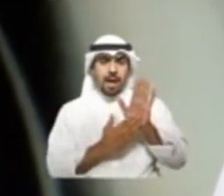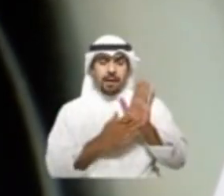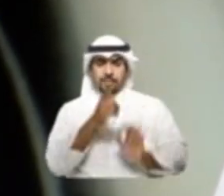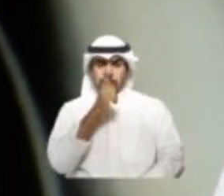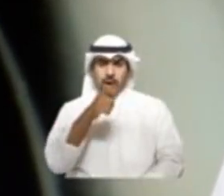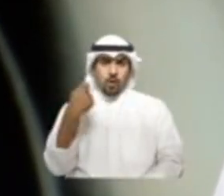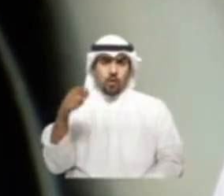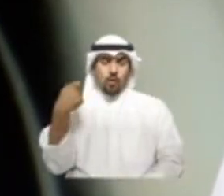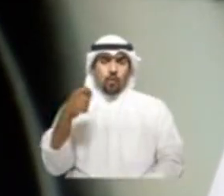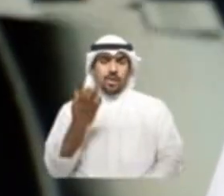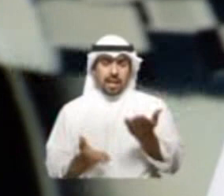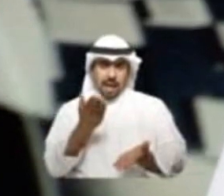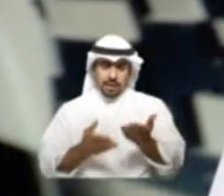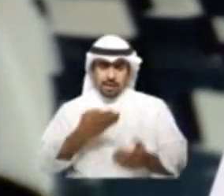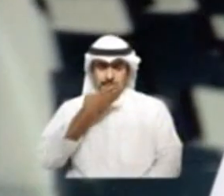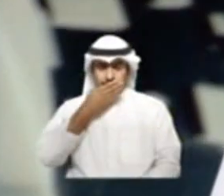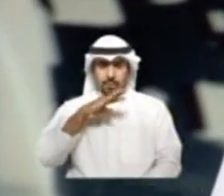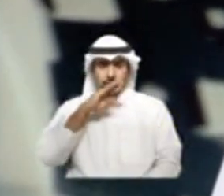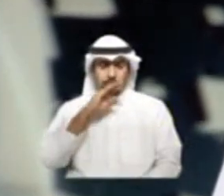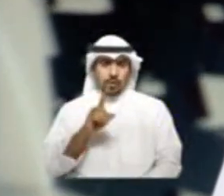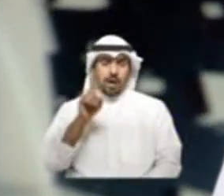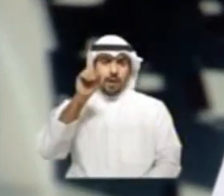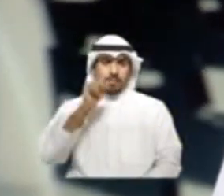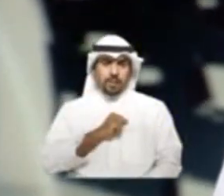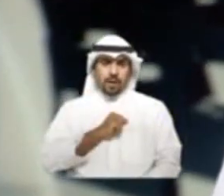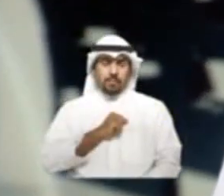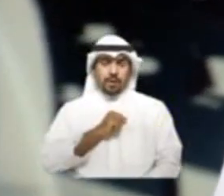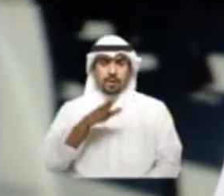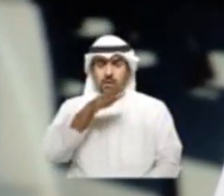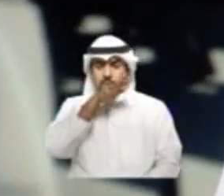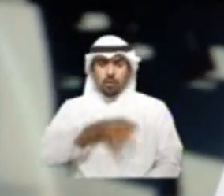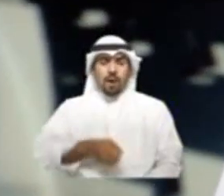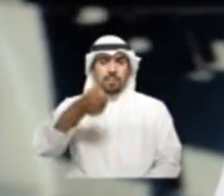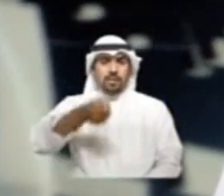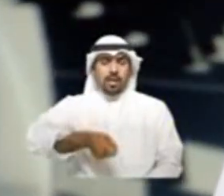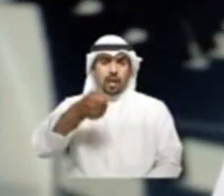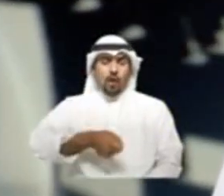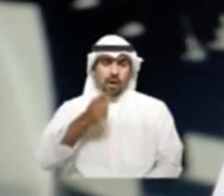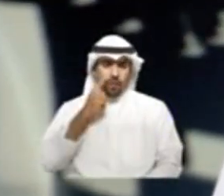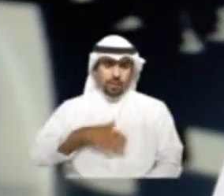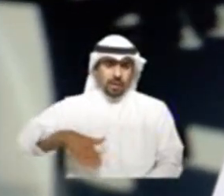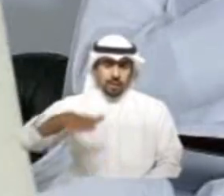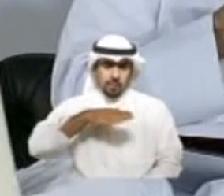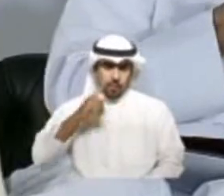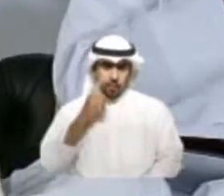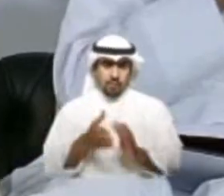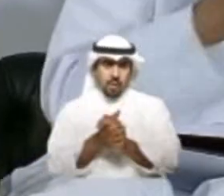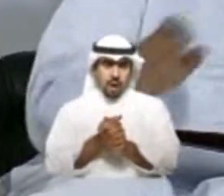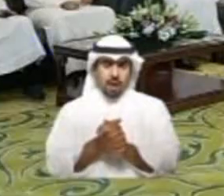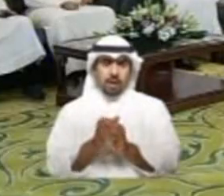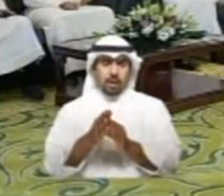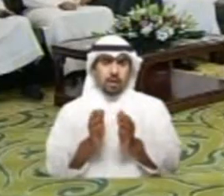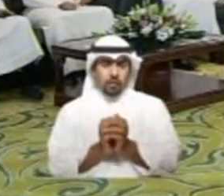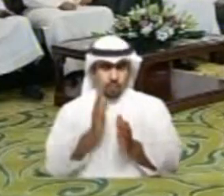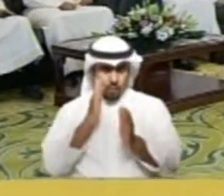العدل. الحمد لله رب العالمين، والصلاة والسلام على أشرف الأنبياء والمرسلين سيدنا محمد